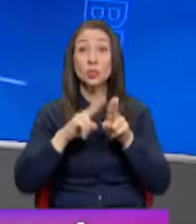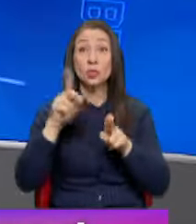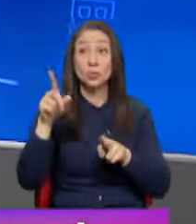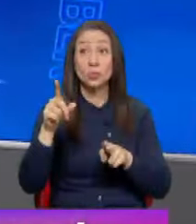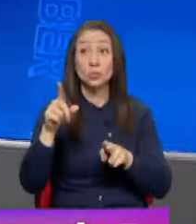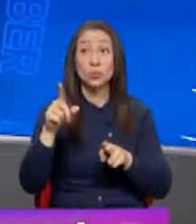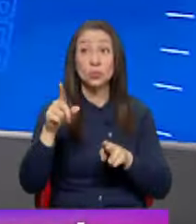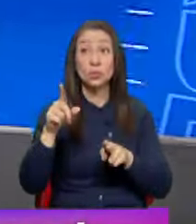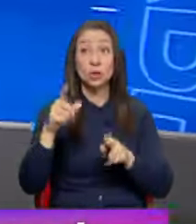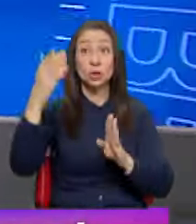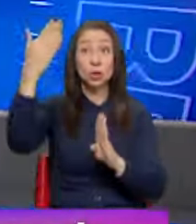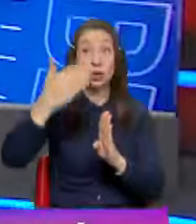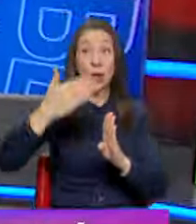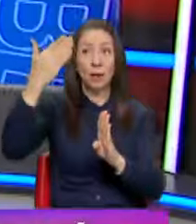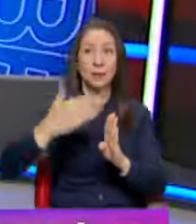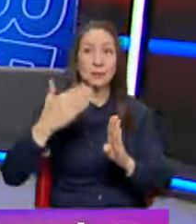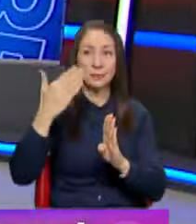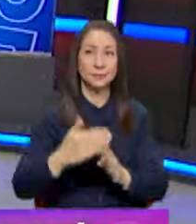kurum döner